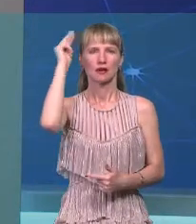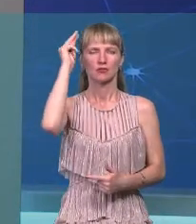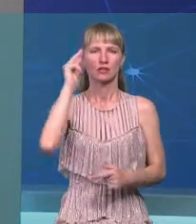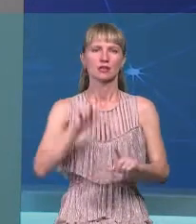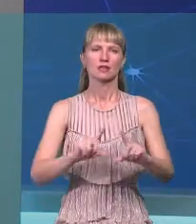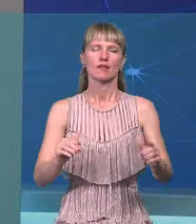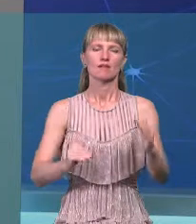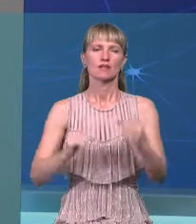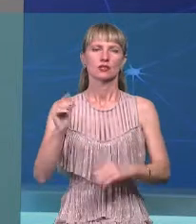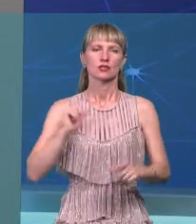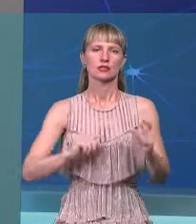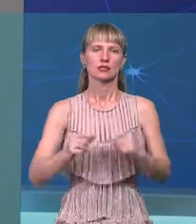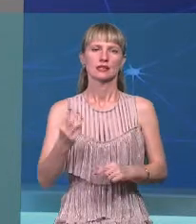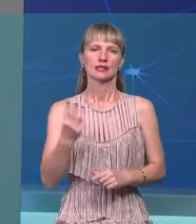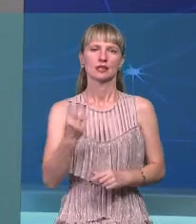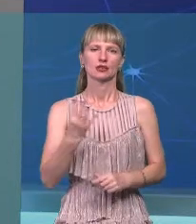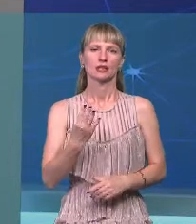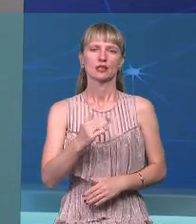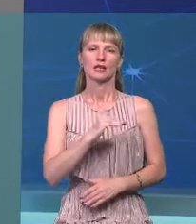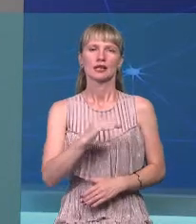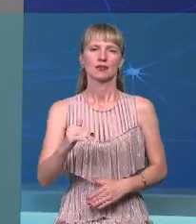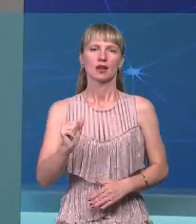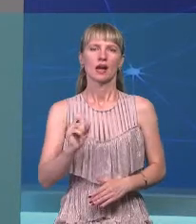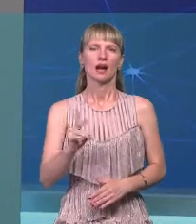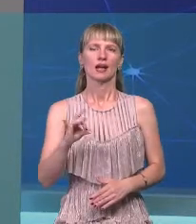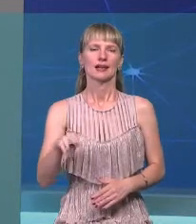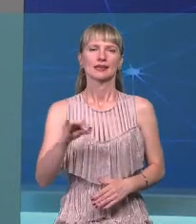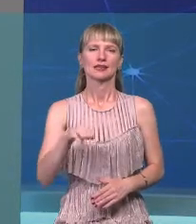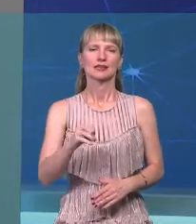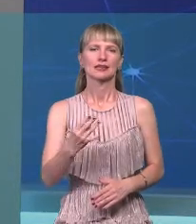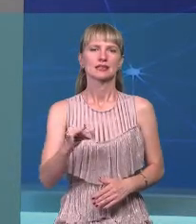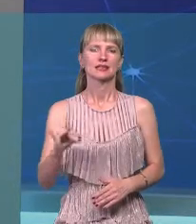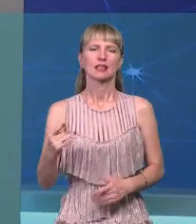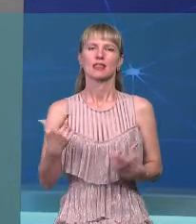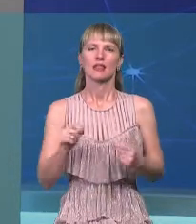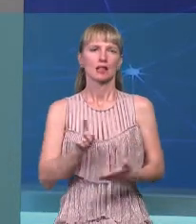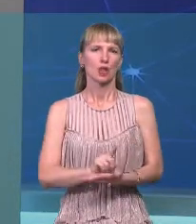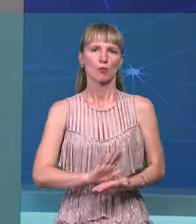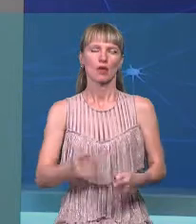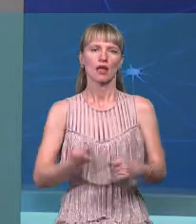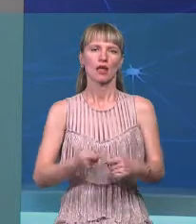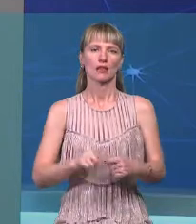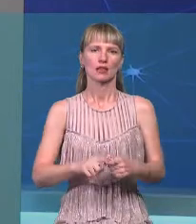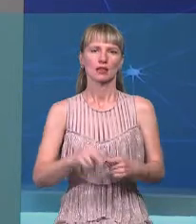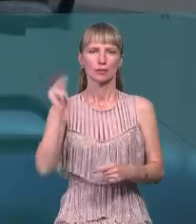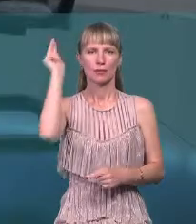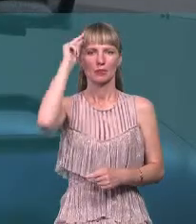у закладі вищої освіти 3-го чи 4-го рівня акредитації на інших спеціальностях, де не обов'язково ці предмети. Вибирають